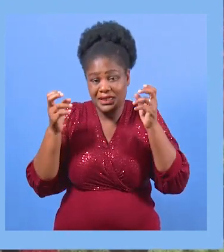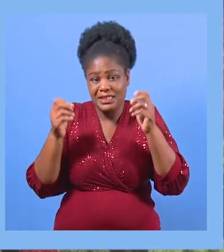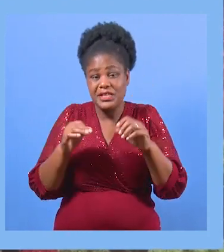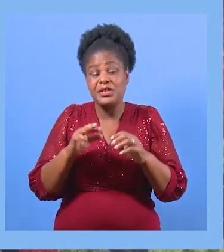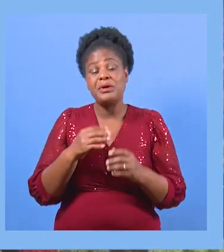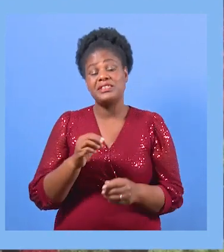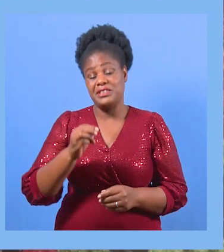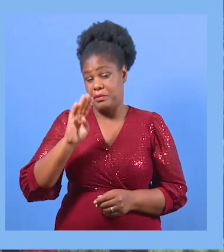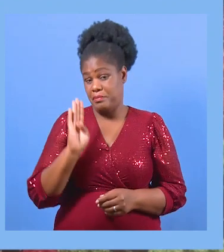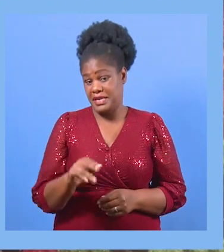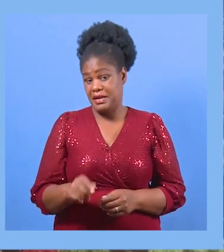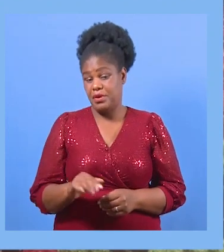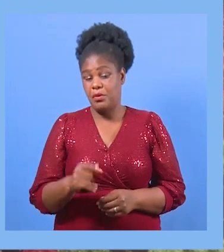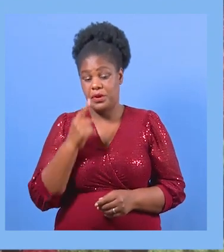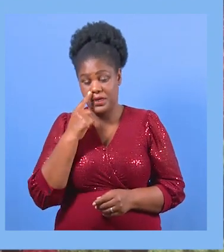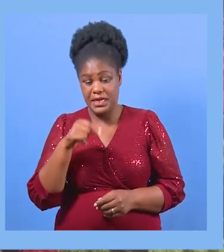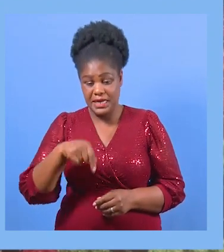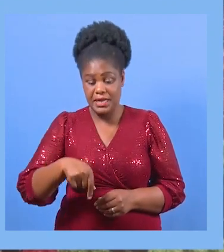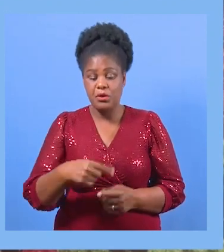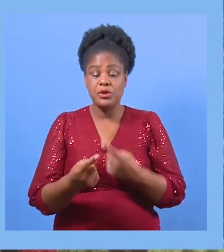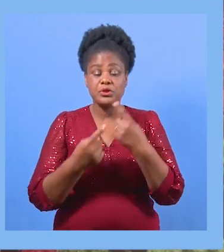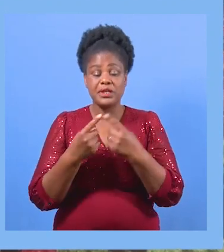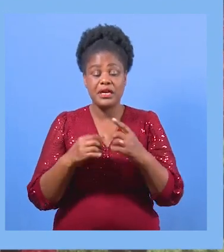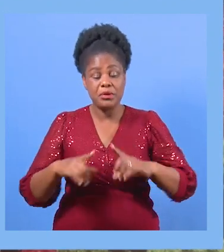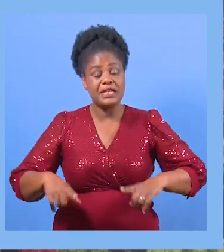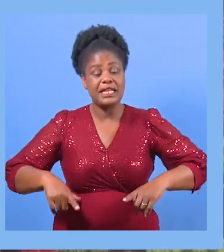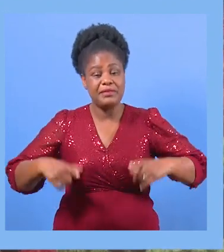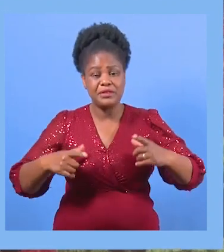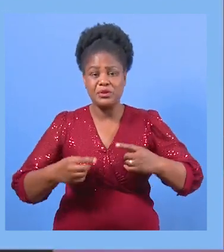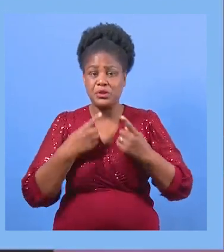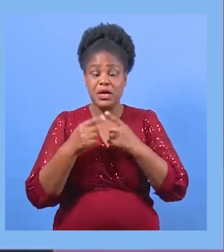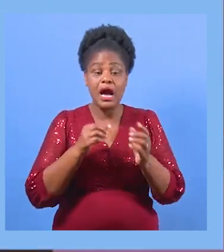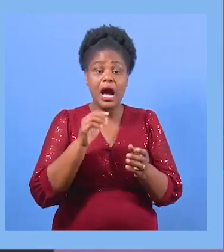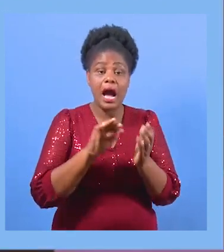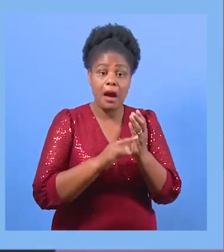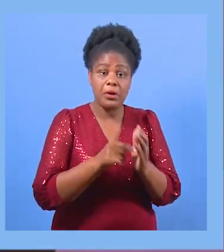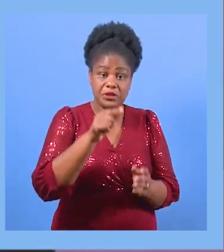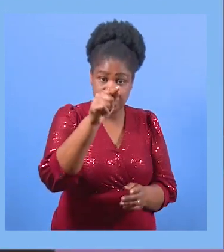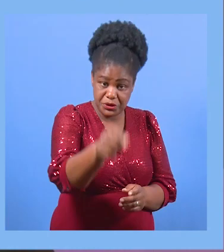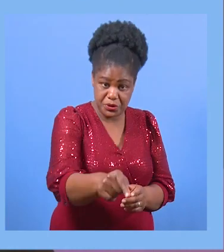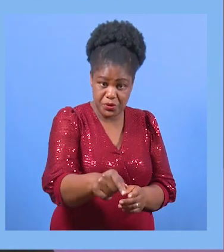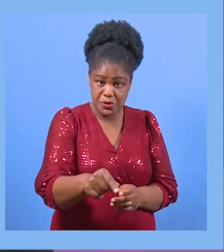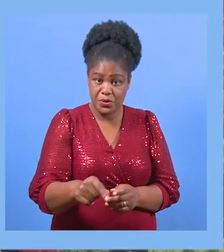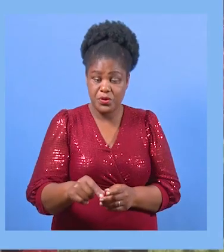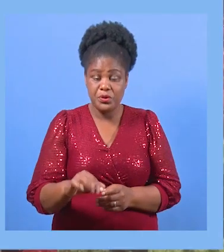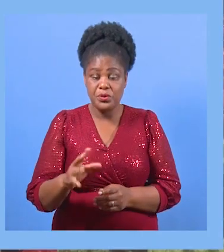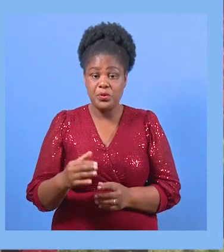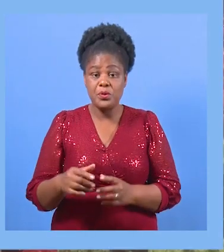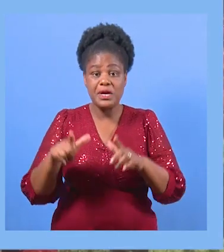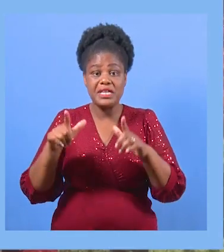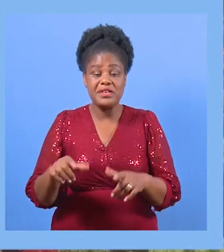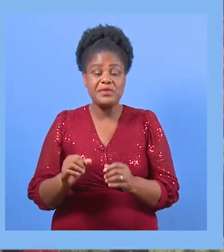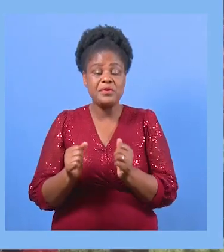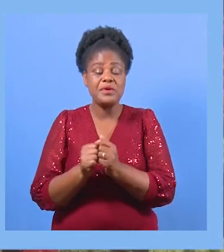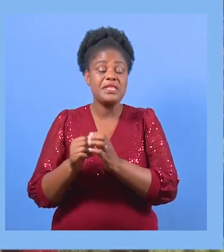Chakaipa ndechekuti isi kana tichitaura pano tiri kutaura upenyu. Hatisi kureva imimi mugere nezidhara, hatisi kureva